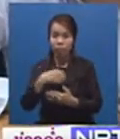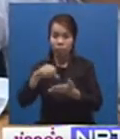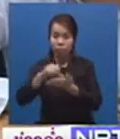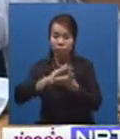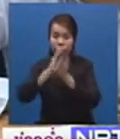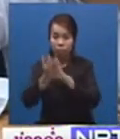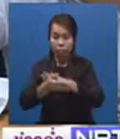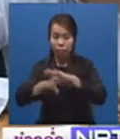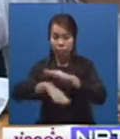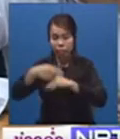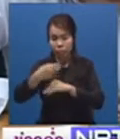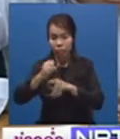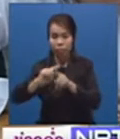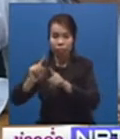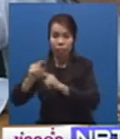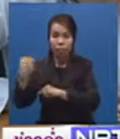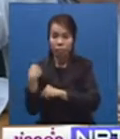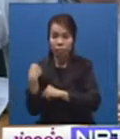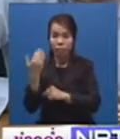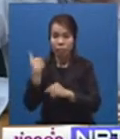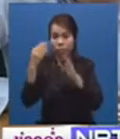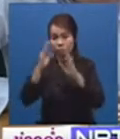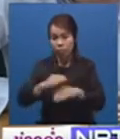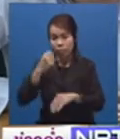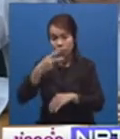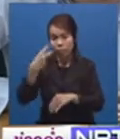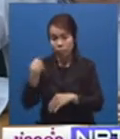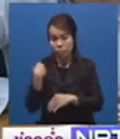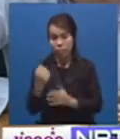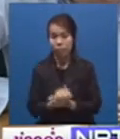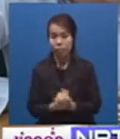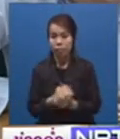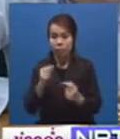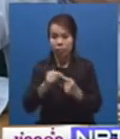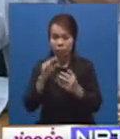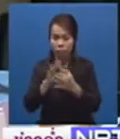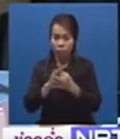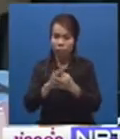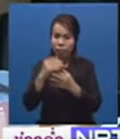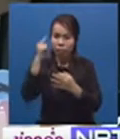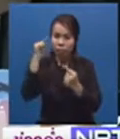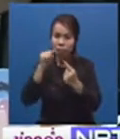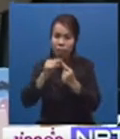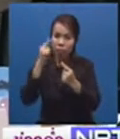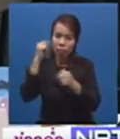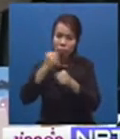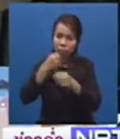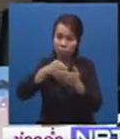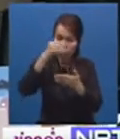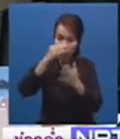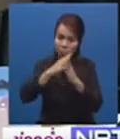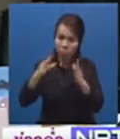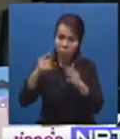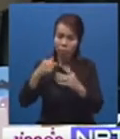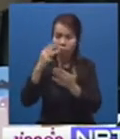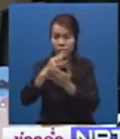ลดกลุ่มสาระวิชาลงจากเดิมที่จะสอบ 8กลุ่มสาระวิชาซึ่งที่ประชุมมองว่ามากเกินไปควรคงไว้